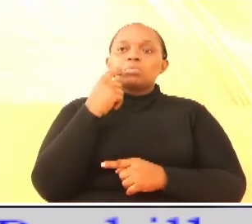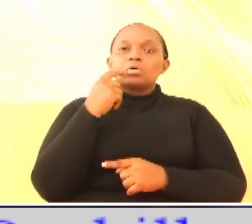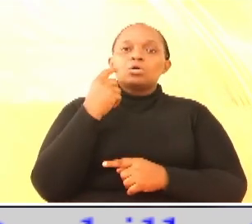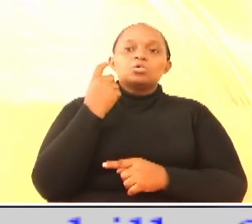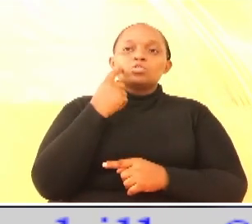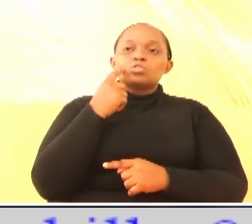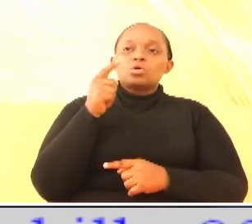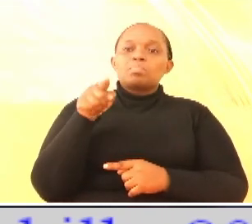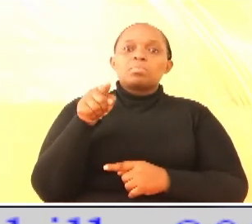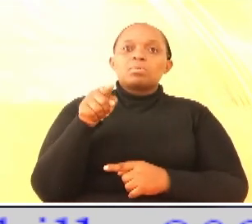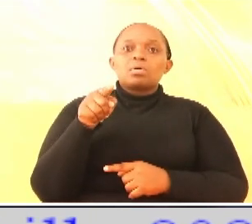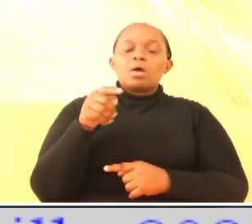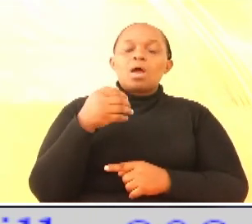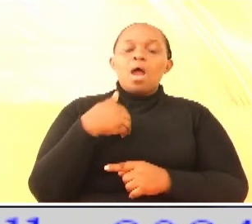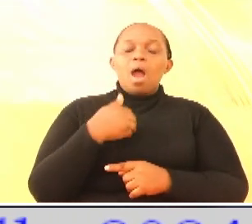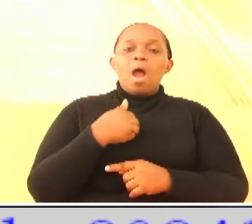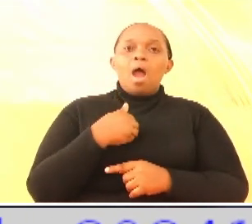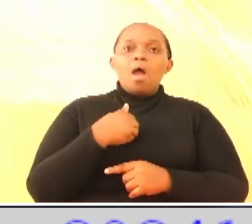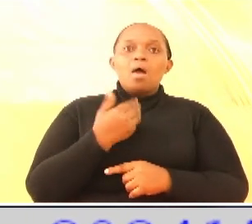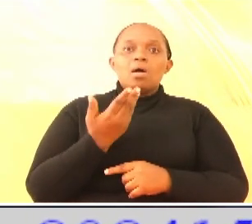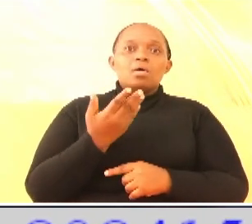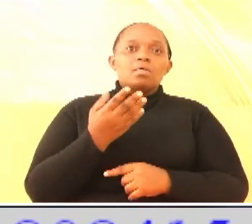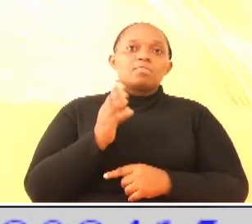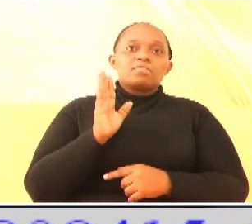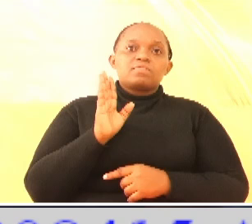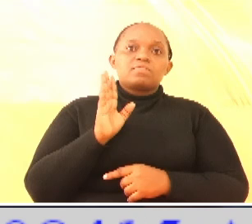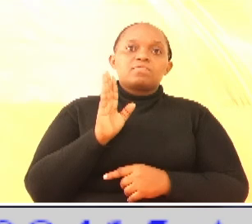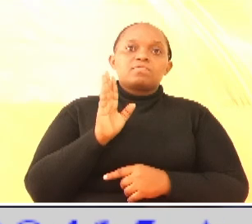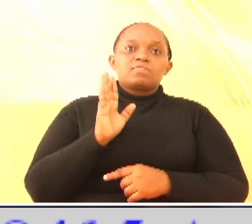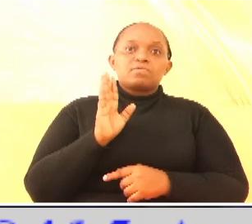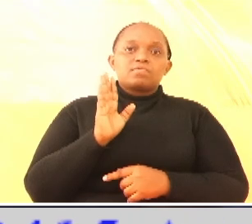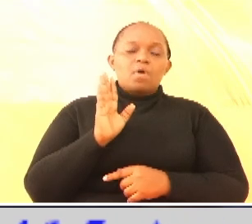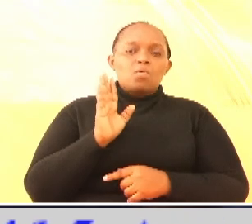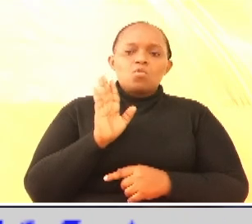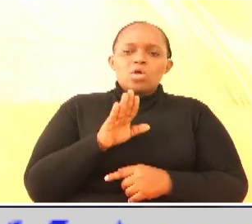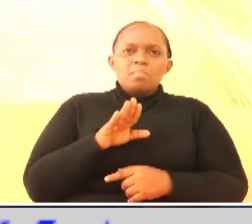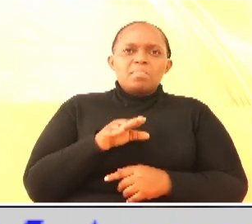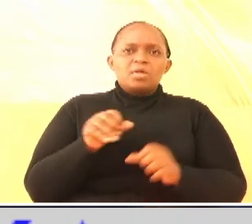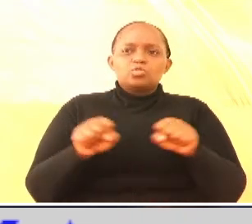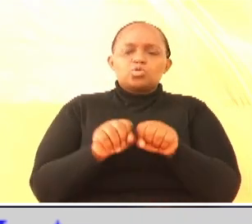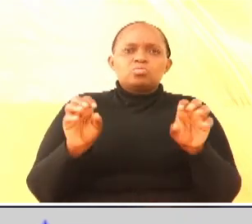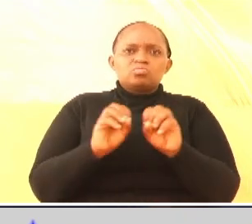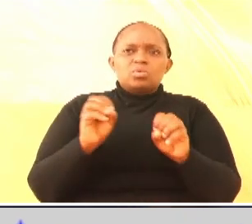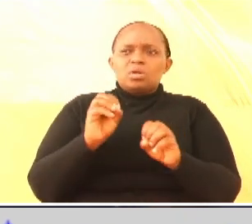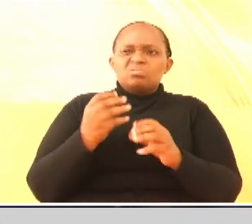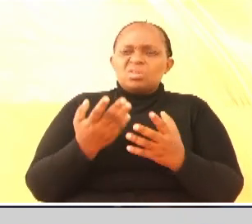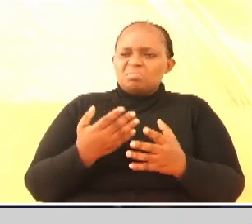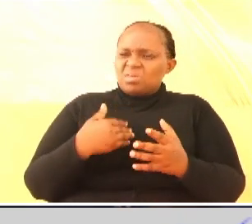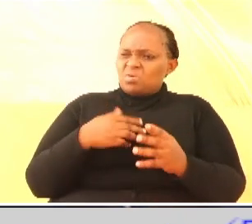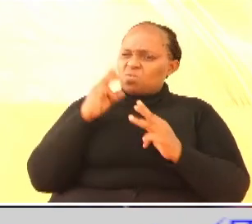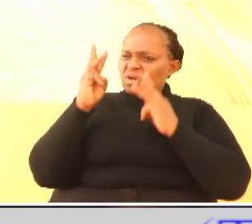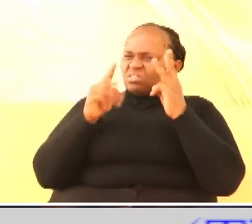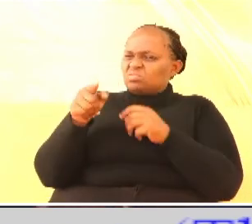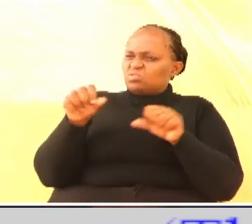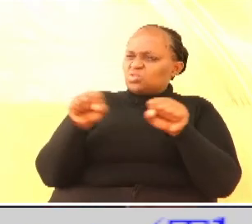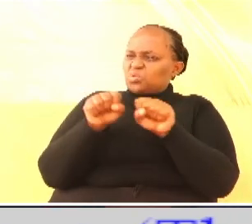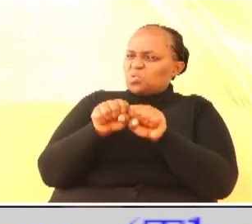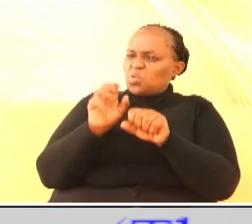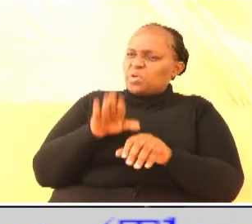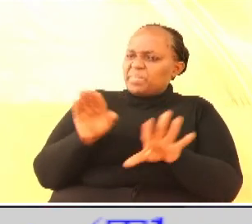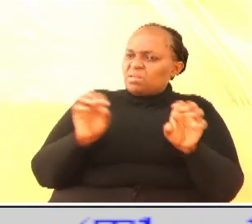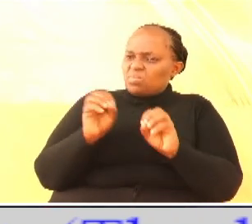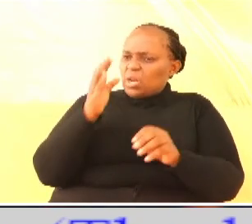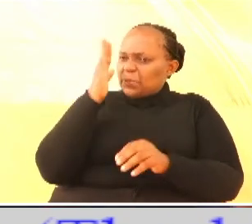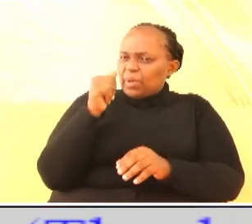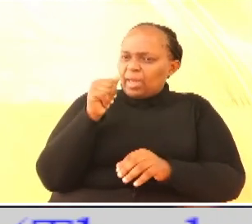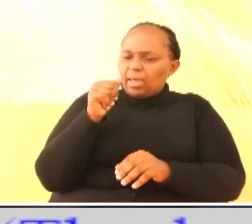mimi sitaki viatu vya wamama. Within 3 weeks fashion itakuwa imeisha. Wamama ni wale fashion yao inaisha. Lakini